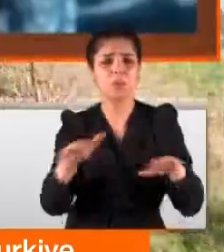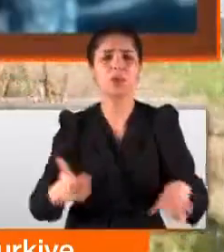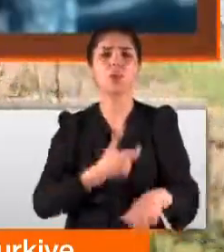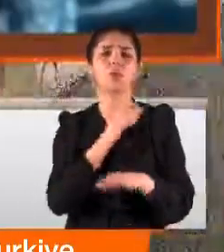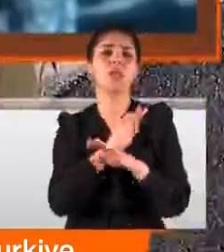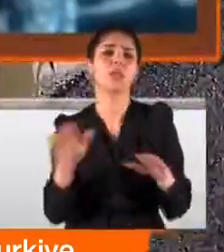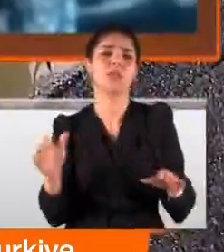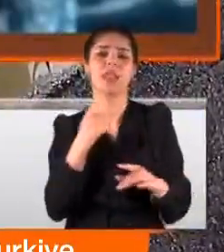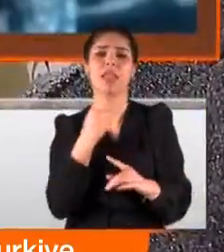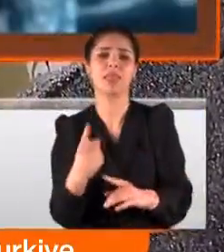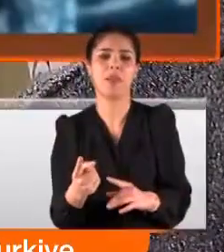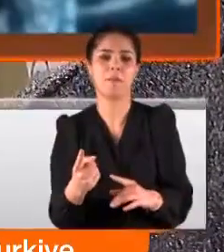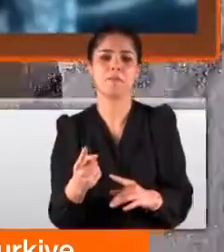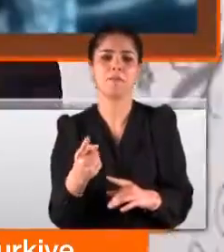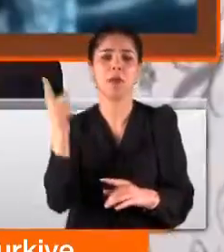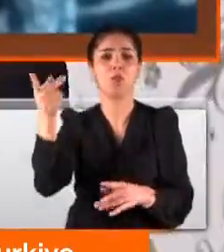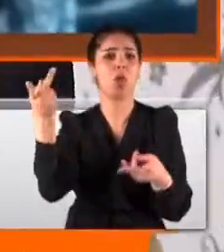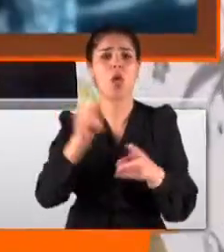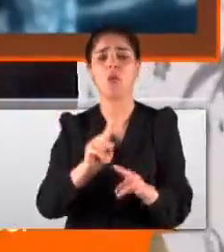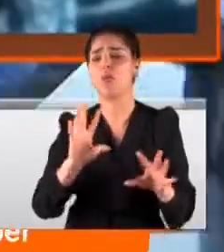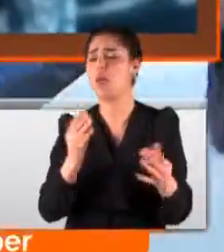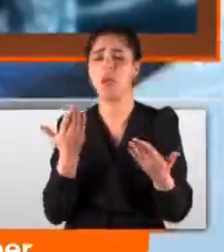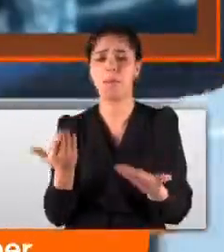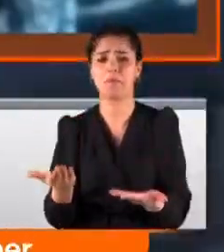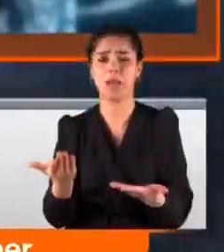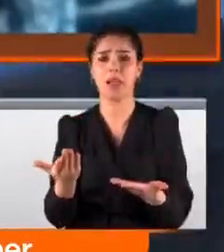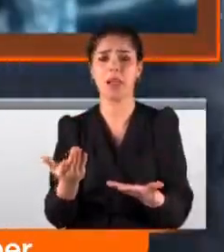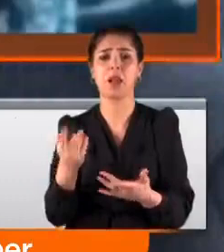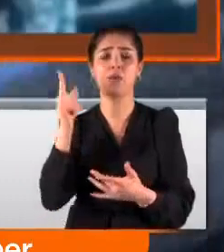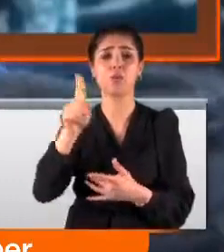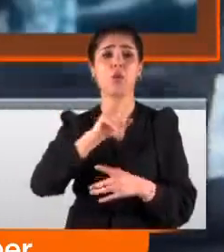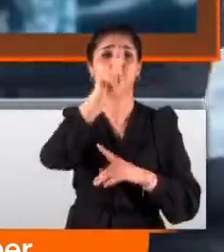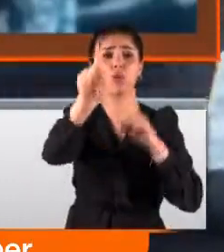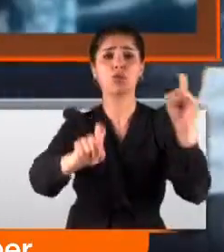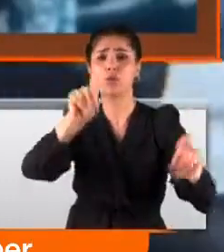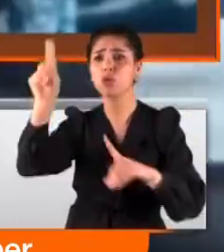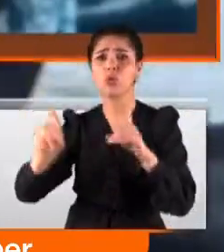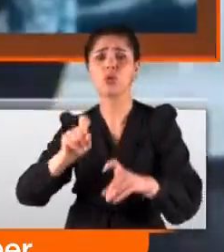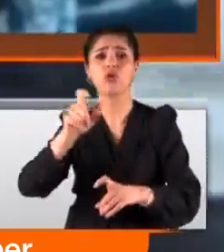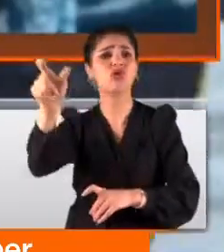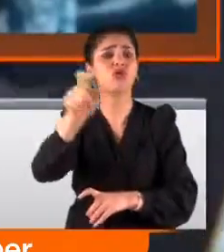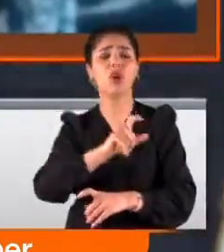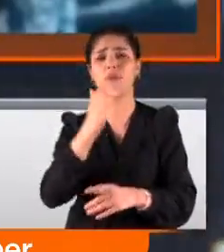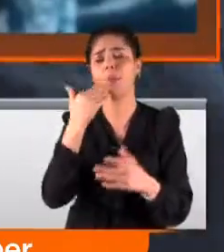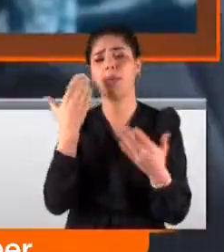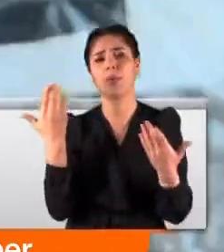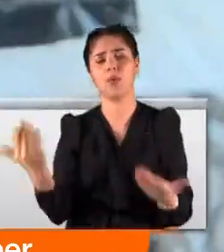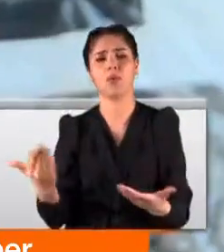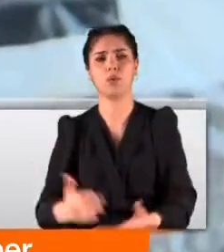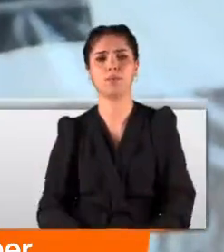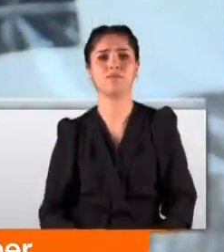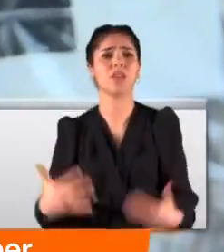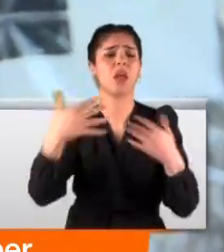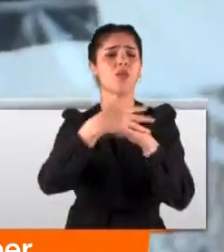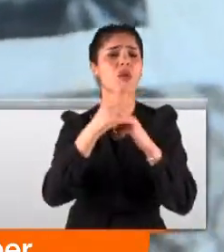ümitleri de tükendi. Hatta artık hayatından endişe ediyorlar. Çünkü sormadıkları eş, dost, komşu, gezmedikleri sokak kalmadı.